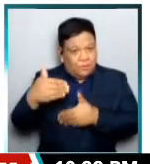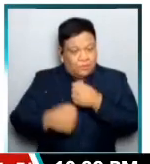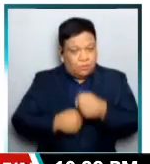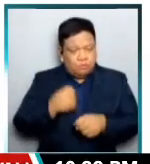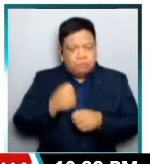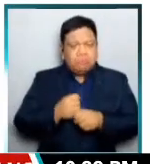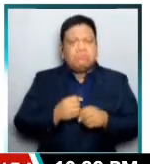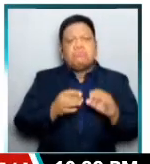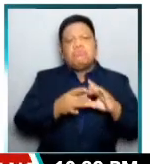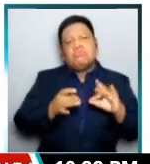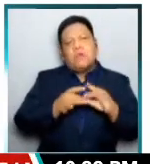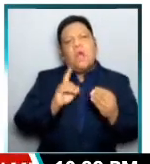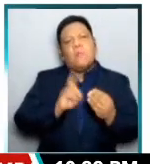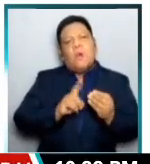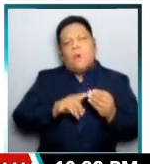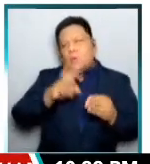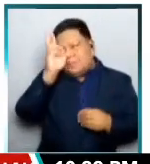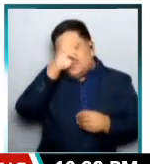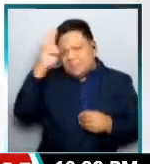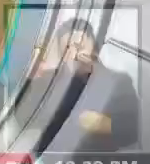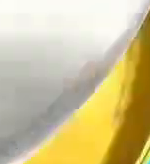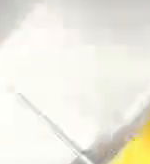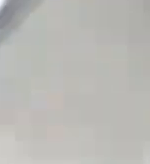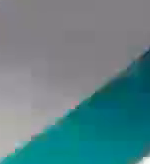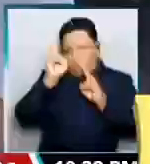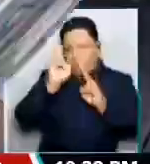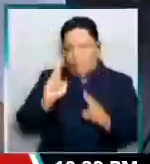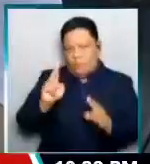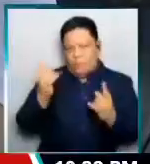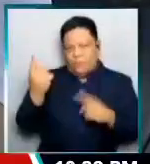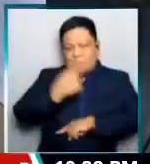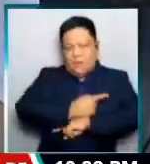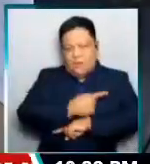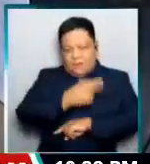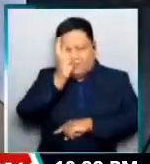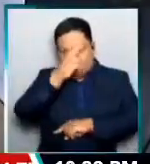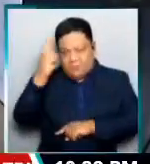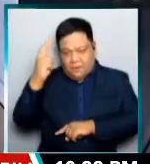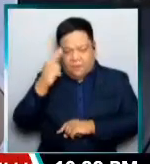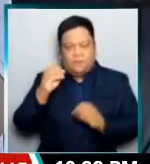ipinaglaban ni Gat Jose Rizal. May report si Sandra Aguinaldo.